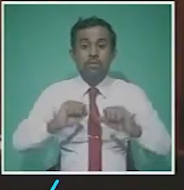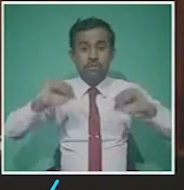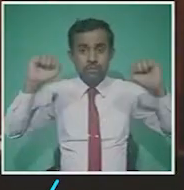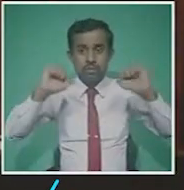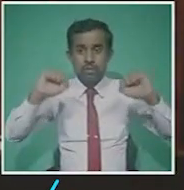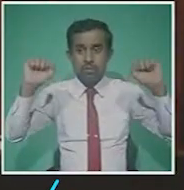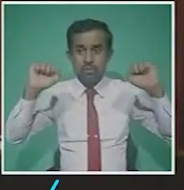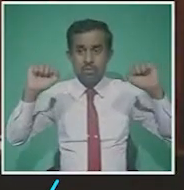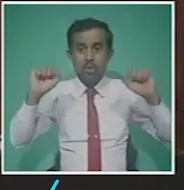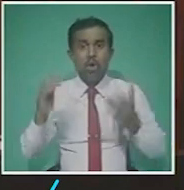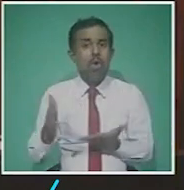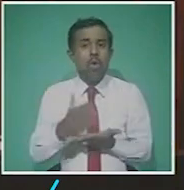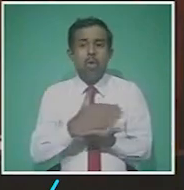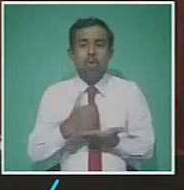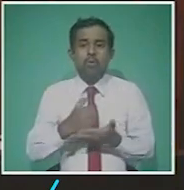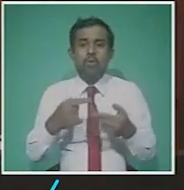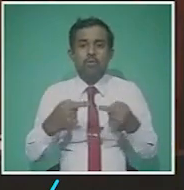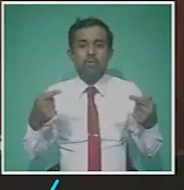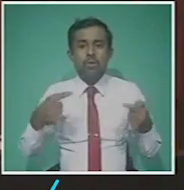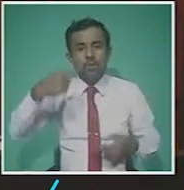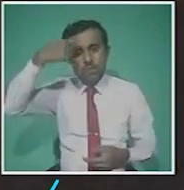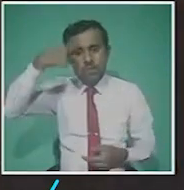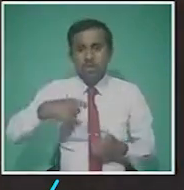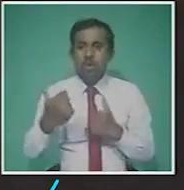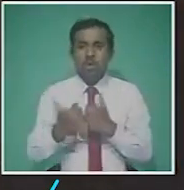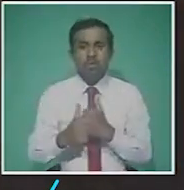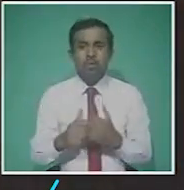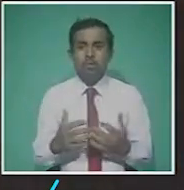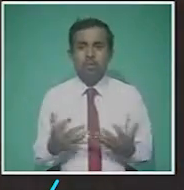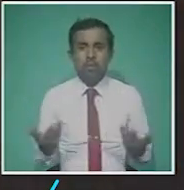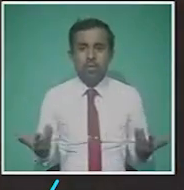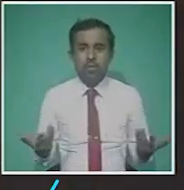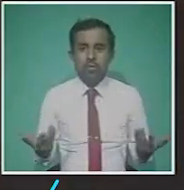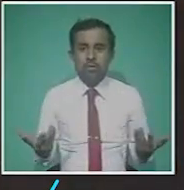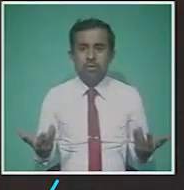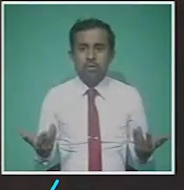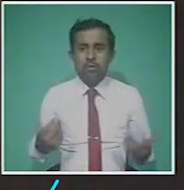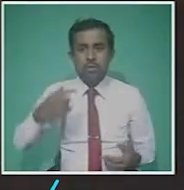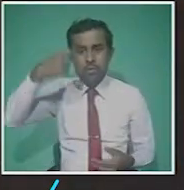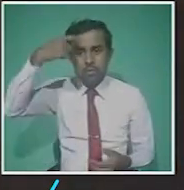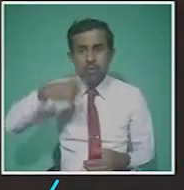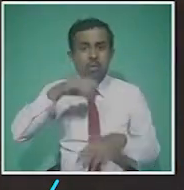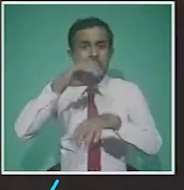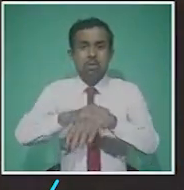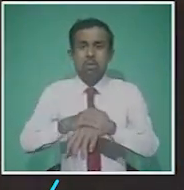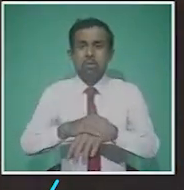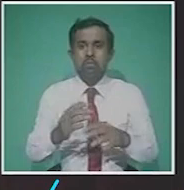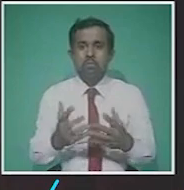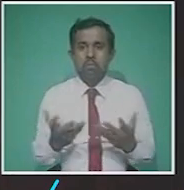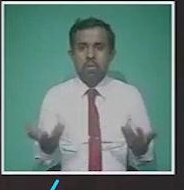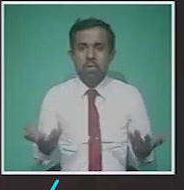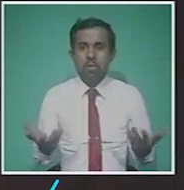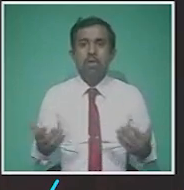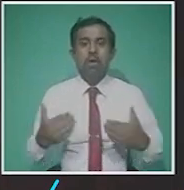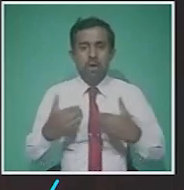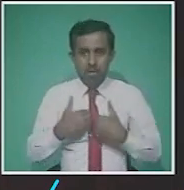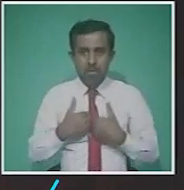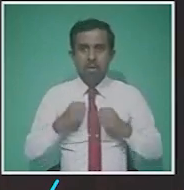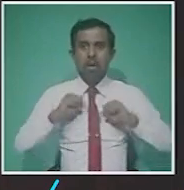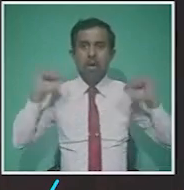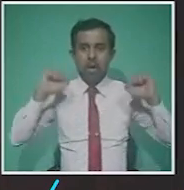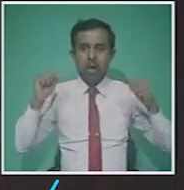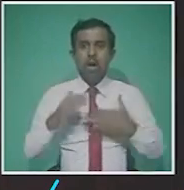අරගලය කරපු සියලු දෙනාටම විරුද්ධව සාක්ෂි දෙන්න බෑ සාක්ෂි ඔප්පු කරන්නත් බෑ සමහර ඒවා අපිත් අරගලේ